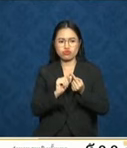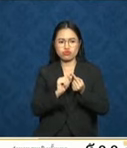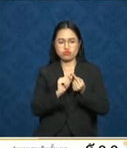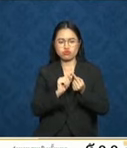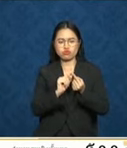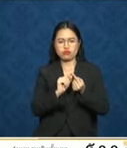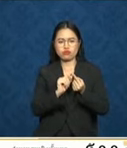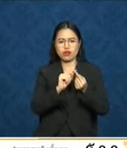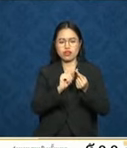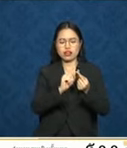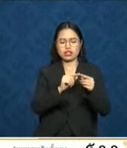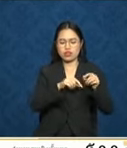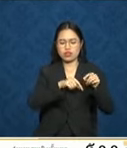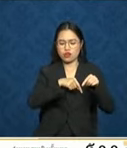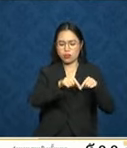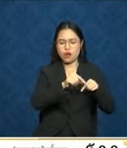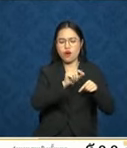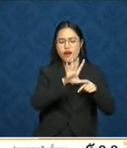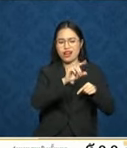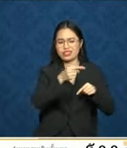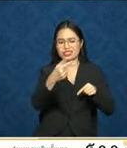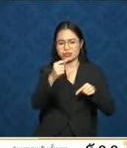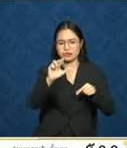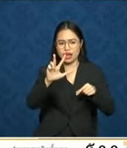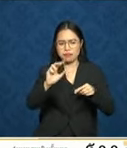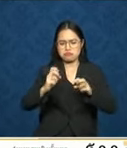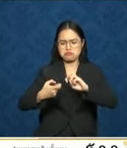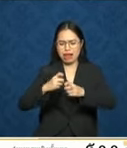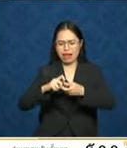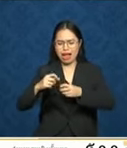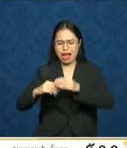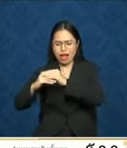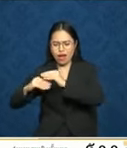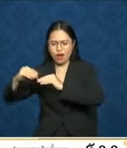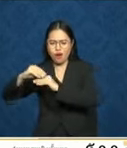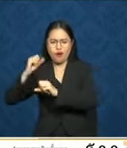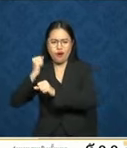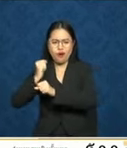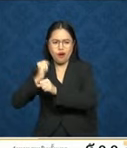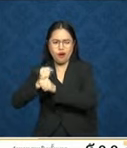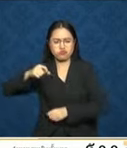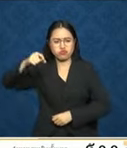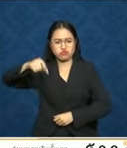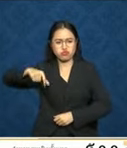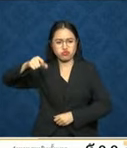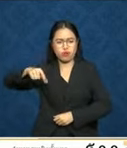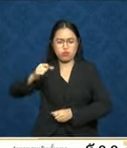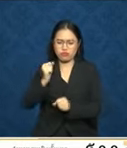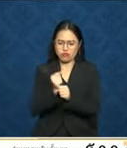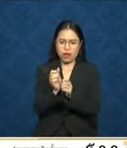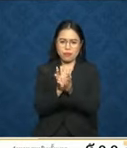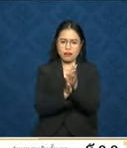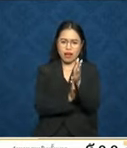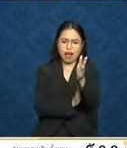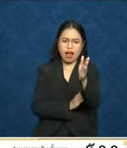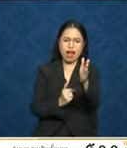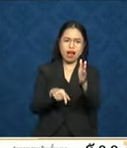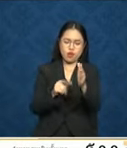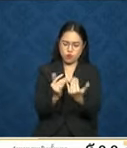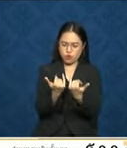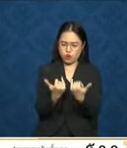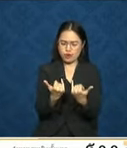13เป็นปัญหาเกี่ยวกับถนนที่มีการปรับปรุงและก่อสร้างอันนี้มีการก่อสร้างมาไม่นานครับวันนี้ถนนหนท